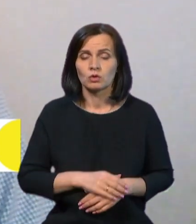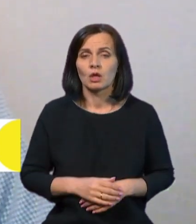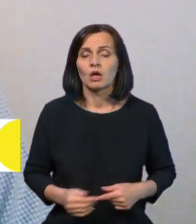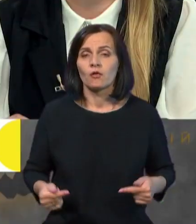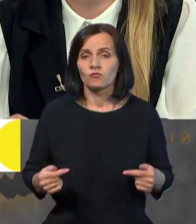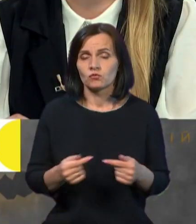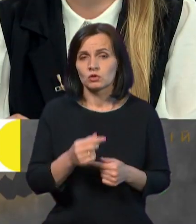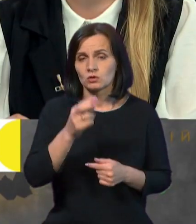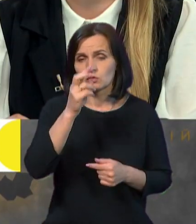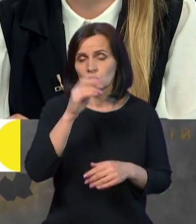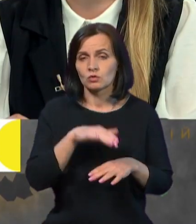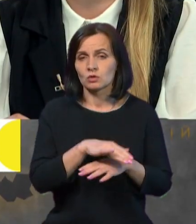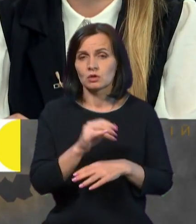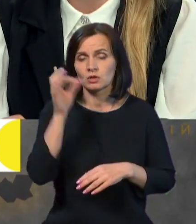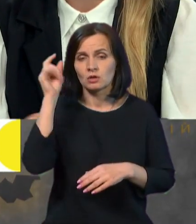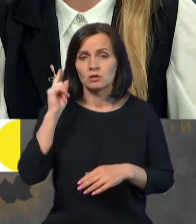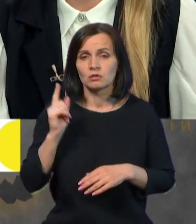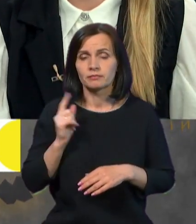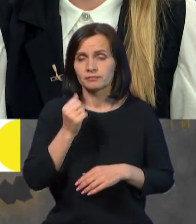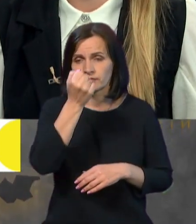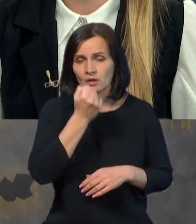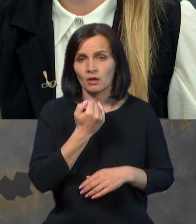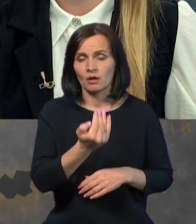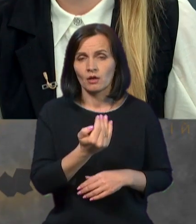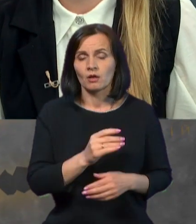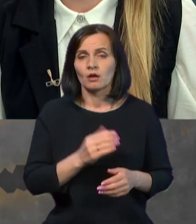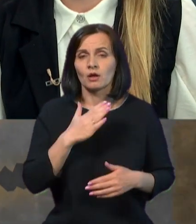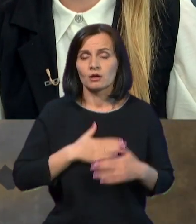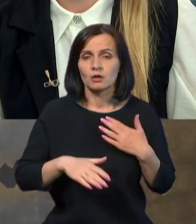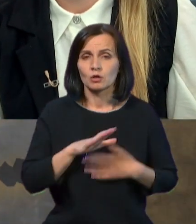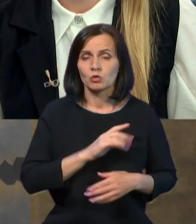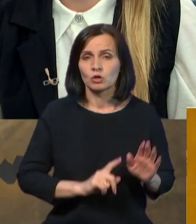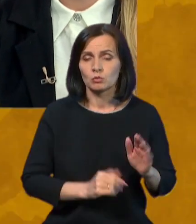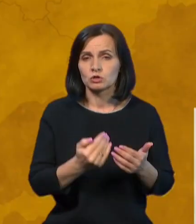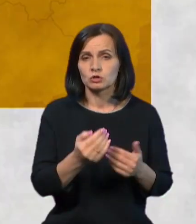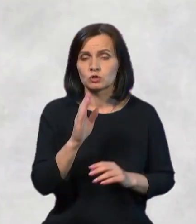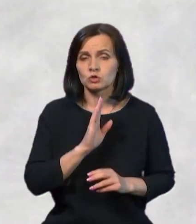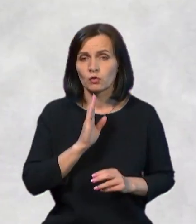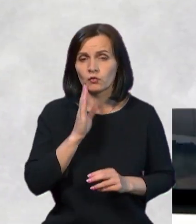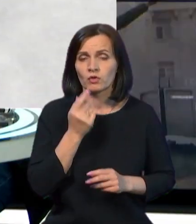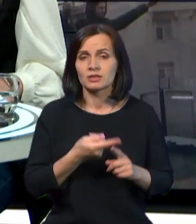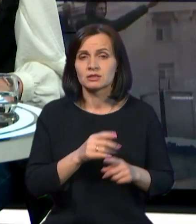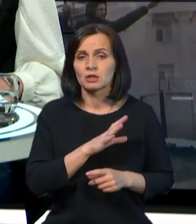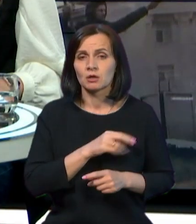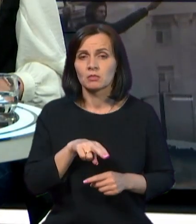Ізраїль. Пане Дмитре, дякуємо вам. Раді були почати з вами ранок. Це був Дмитро Снігирьов, військовий оглядач.